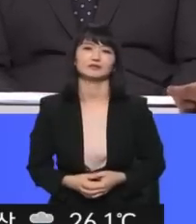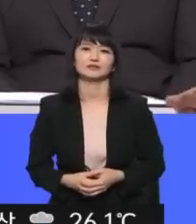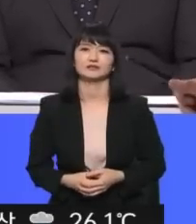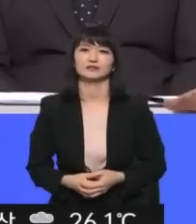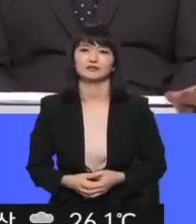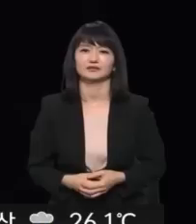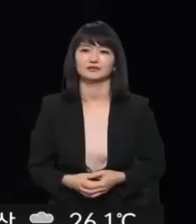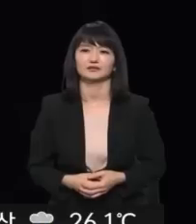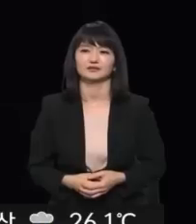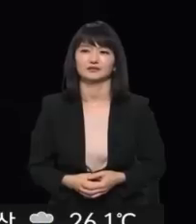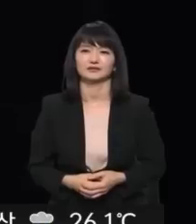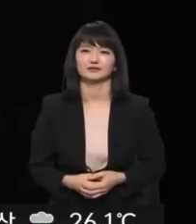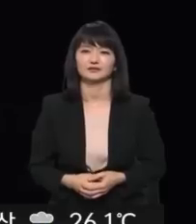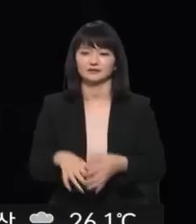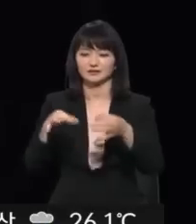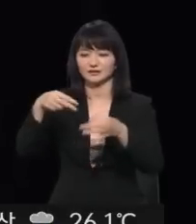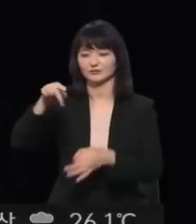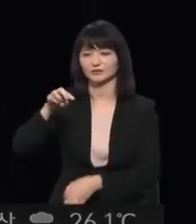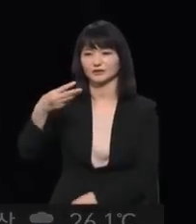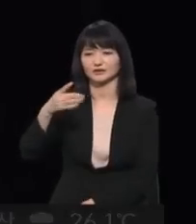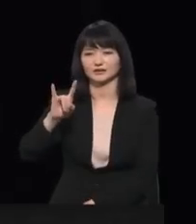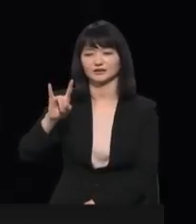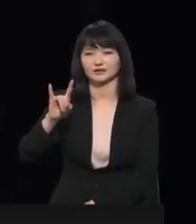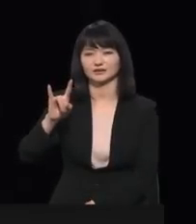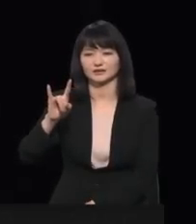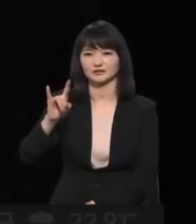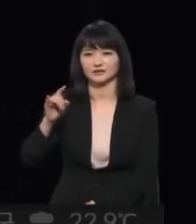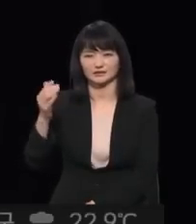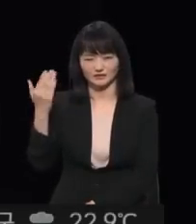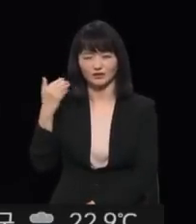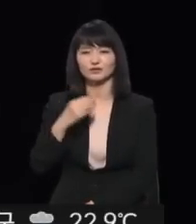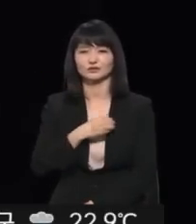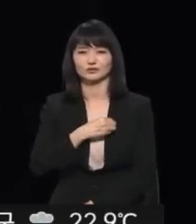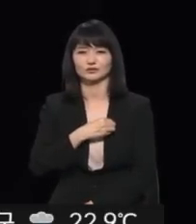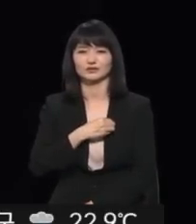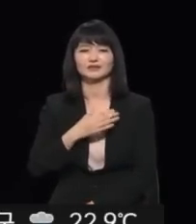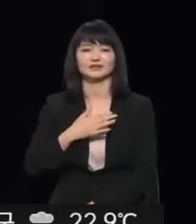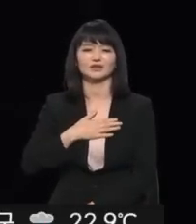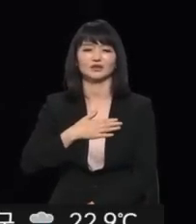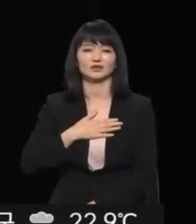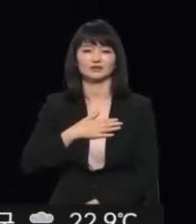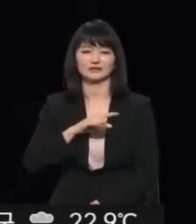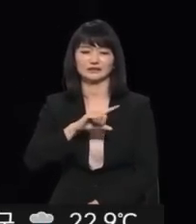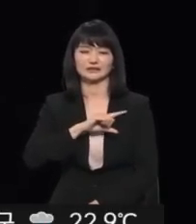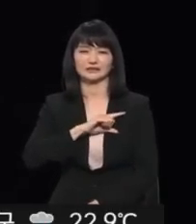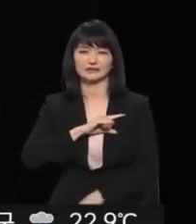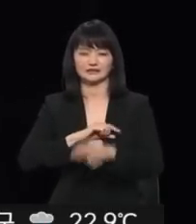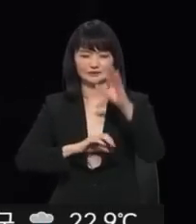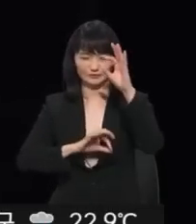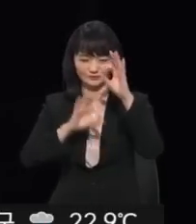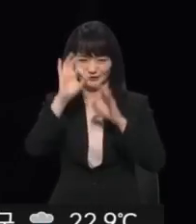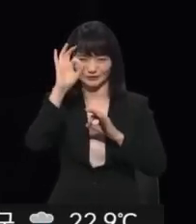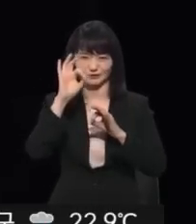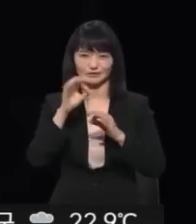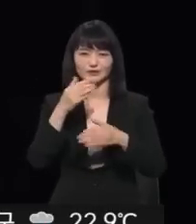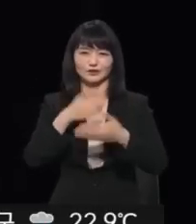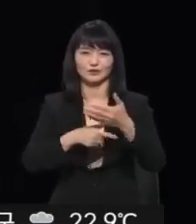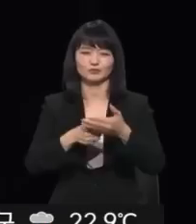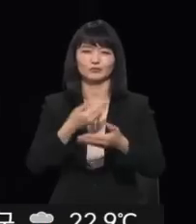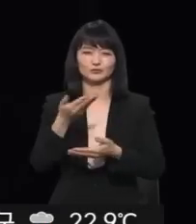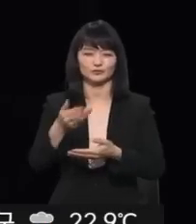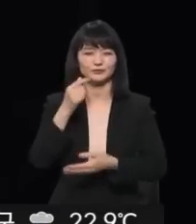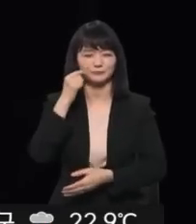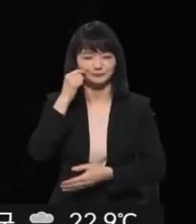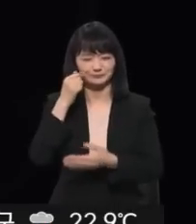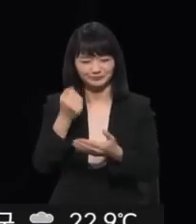강 서쪽의 했다 계셨구요 저는 성의 좀 다릅니다 안타깝게 됐습니다 아늑해 같잖아요 예